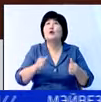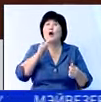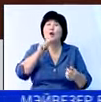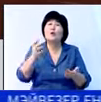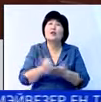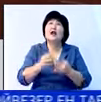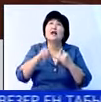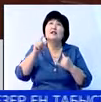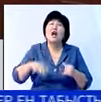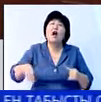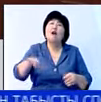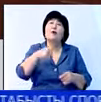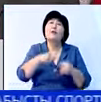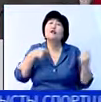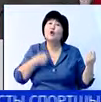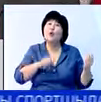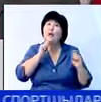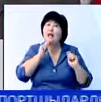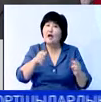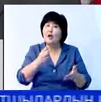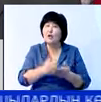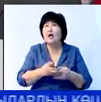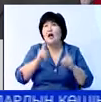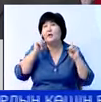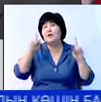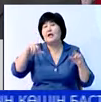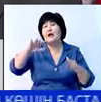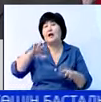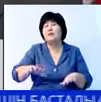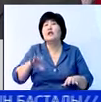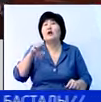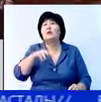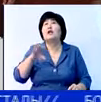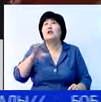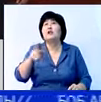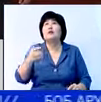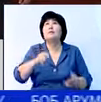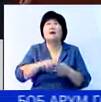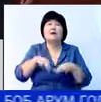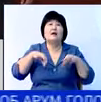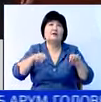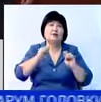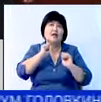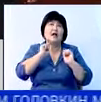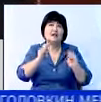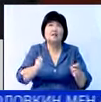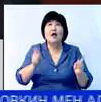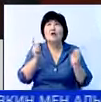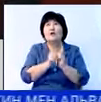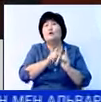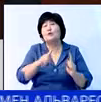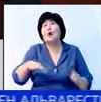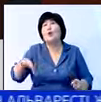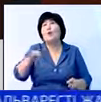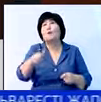жүрген жерлесімізге аймақ басшысы домбыра тарту етсе, белгілі меценат Мұрат Сәрсенбаев айтыскерге автокөліктің кілтін табыстады. Кездесу барысында